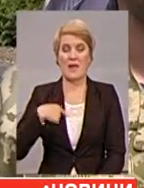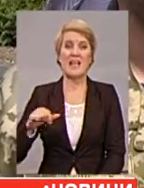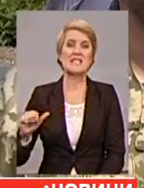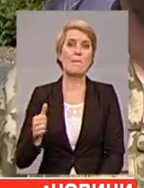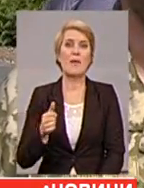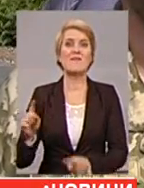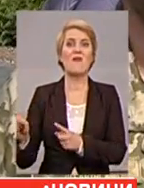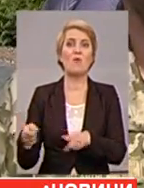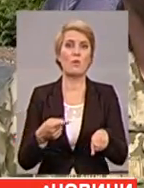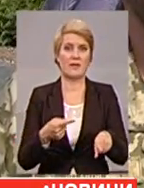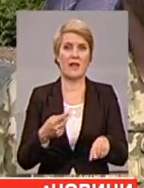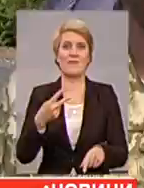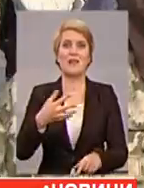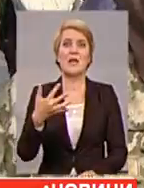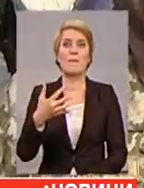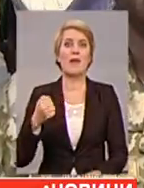хвилини, 25-та бригада.